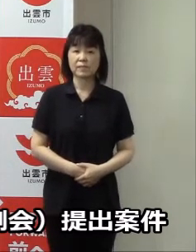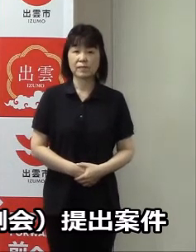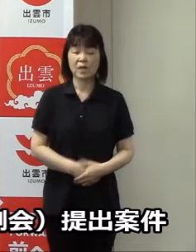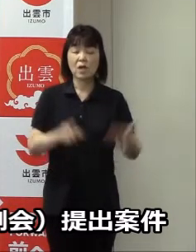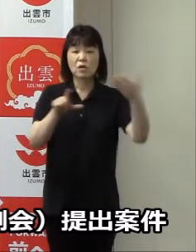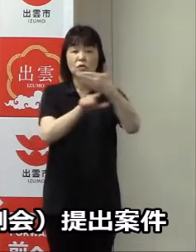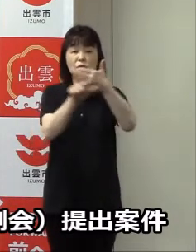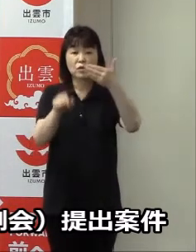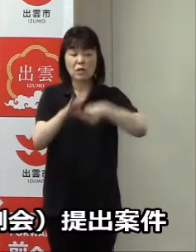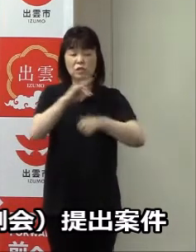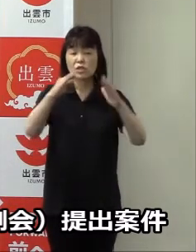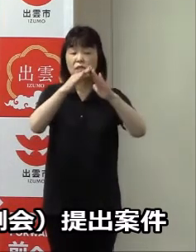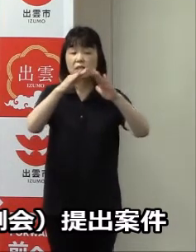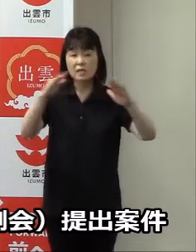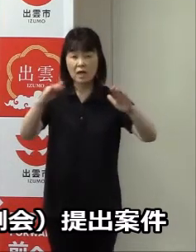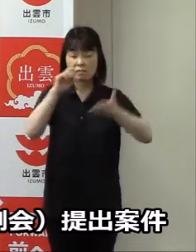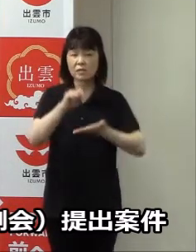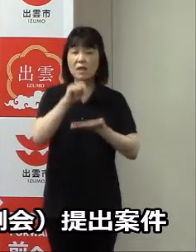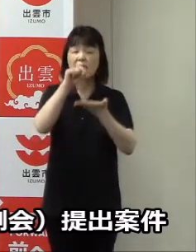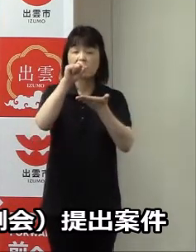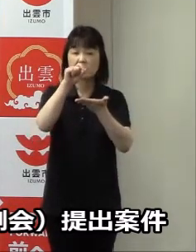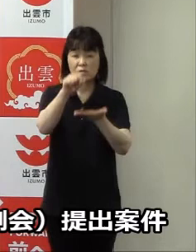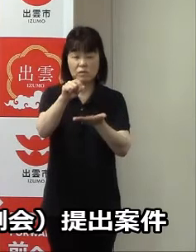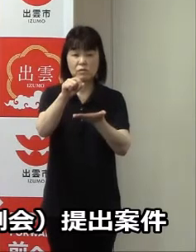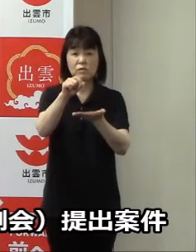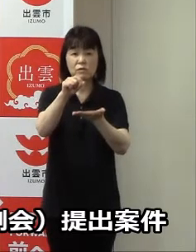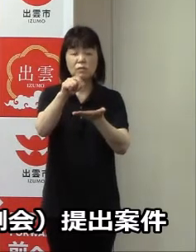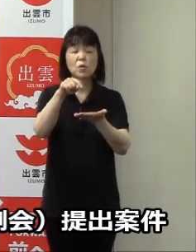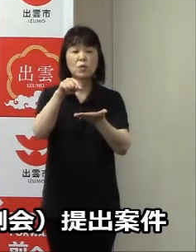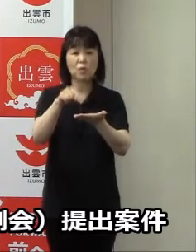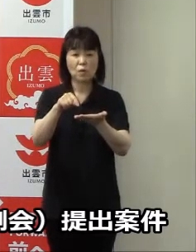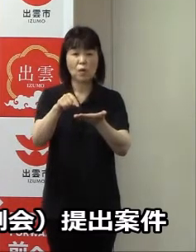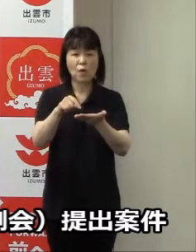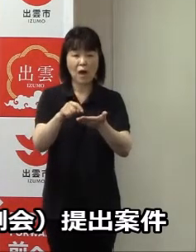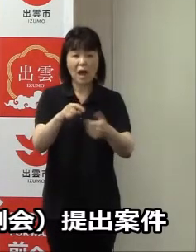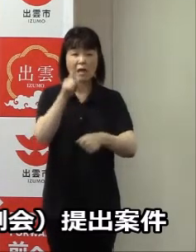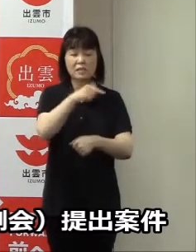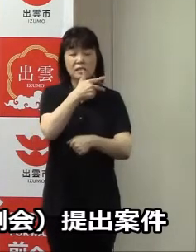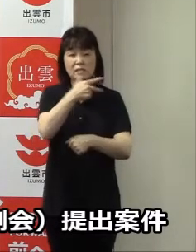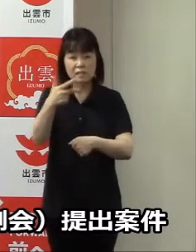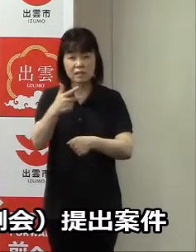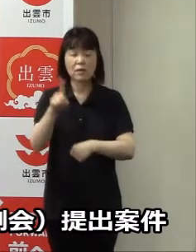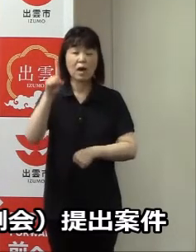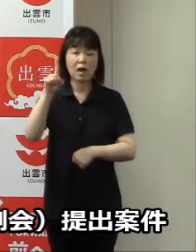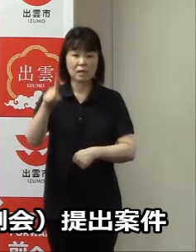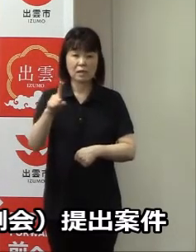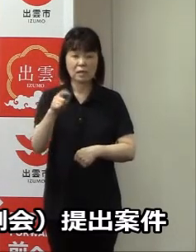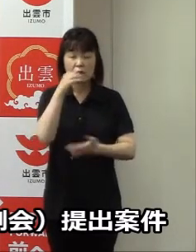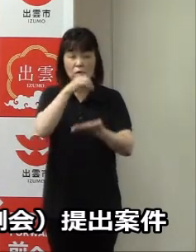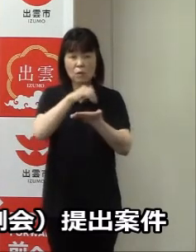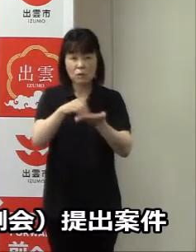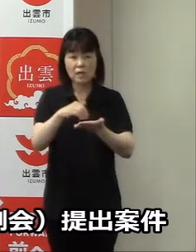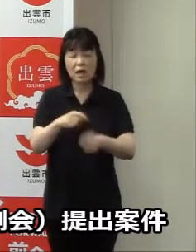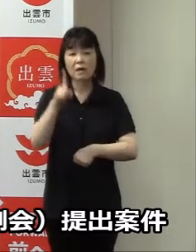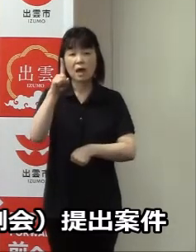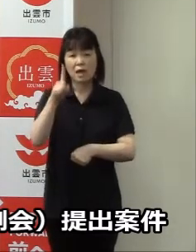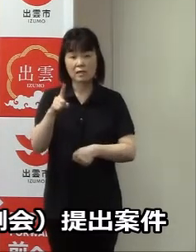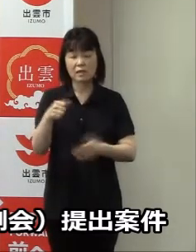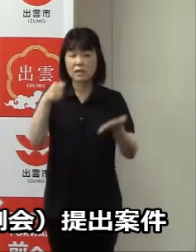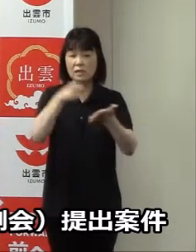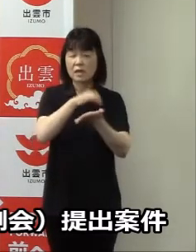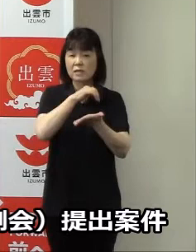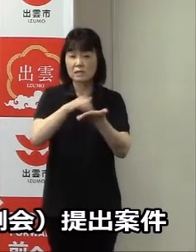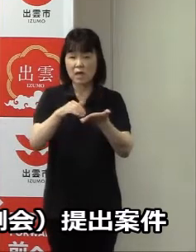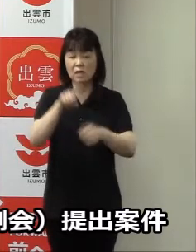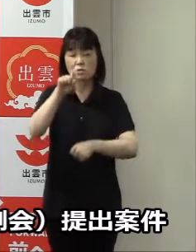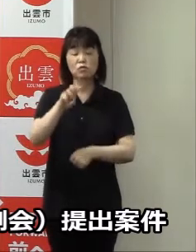9月議会にお諮りする案件は人事案件1件、予算案件1件、決算案